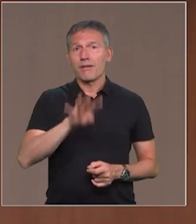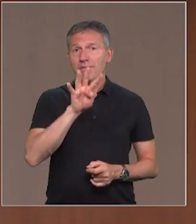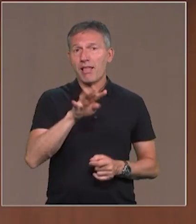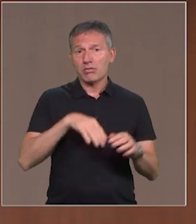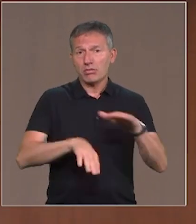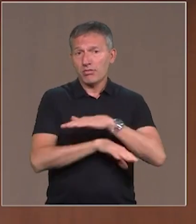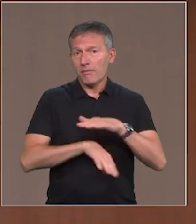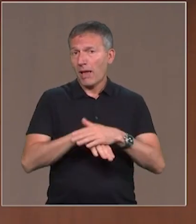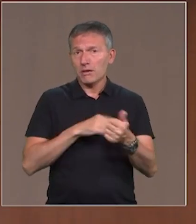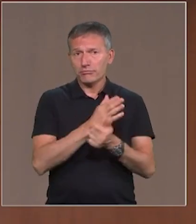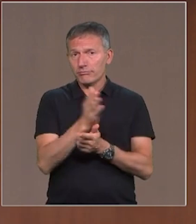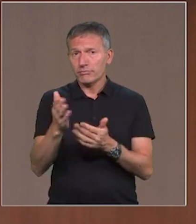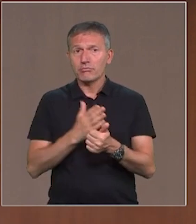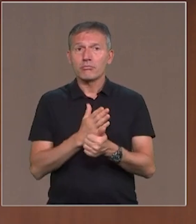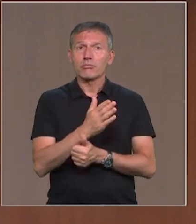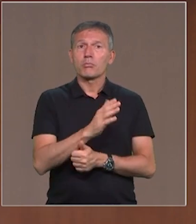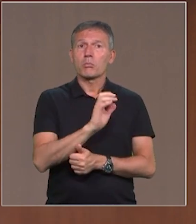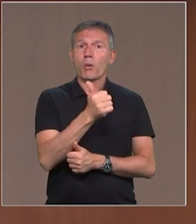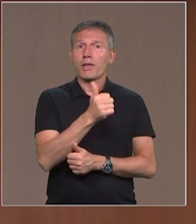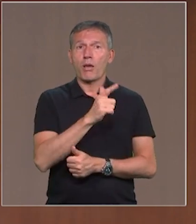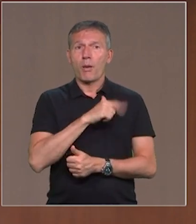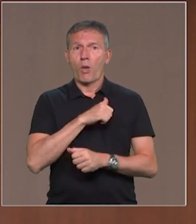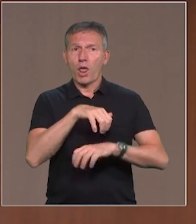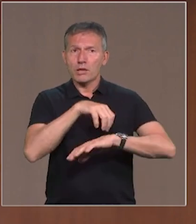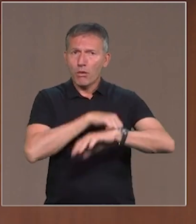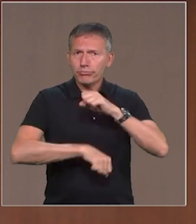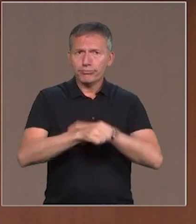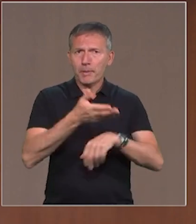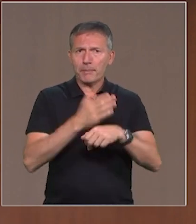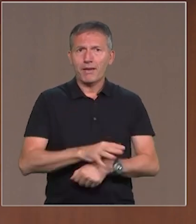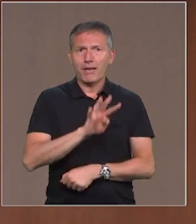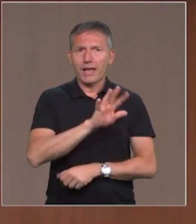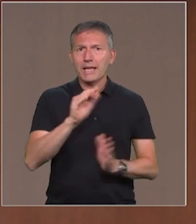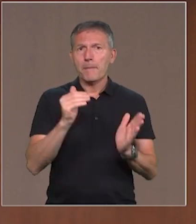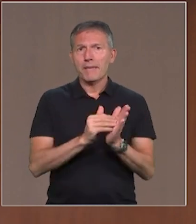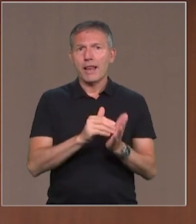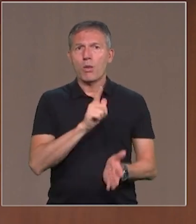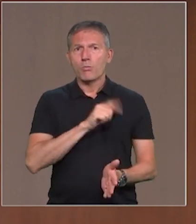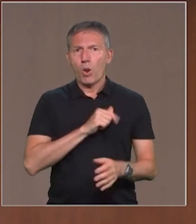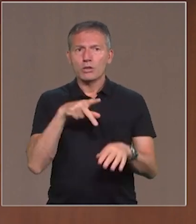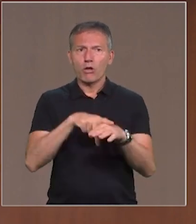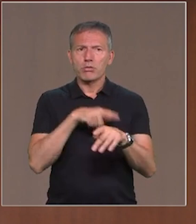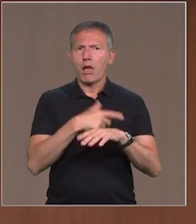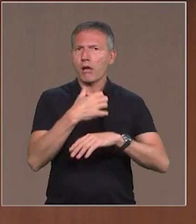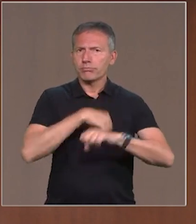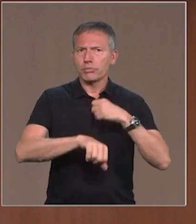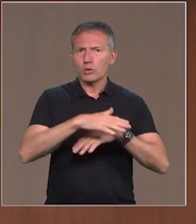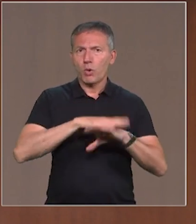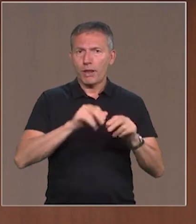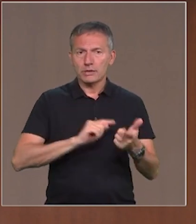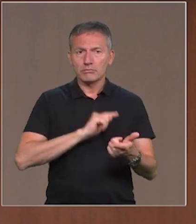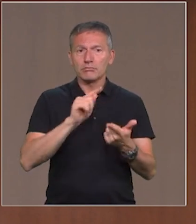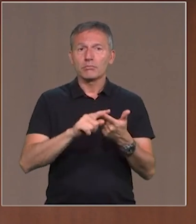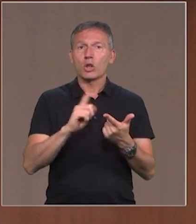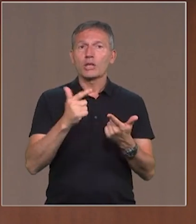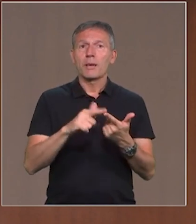piliers. D'abord, la mobilisation des forces de l'ordre avec 45 000 policiers et gendarmes sur le terrain. Deuxième